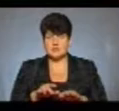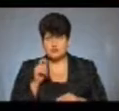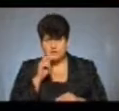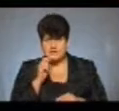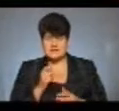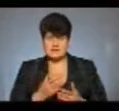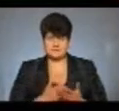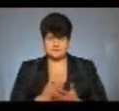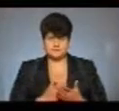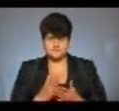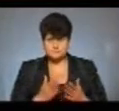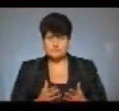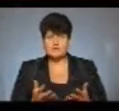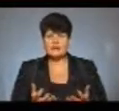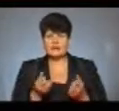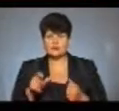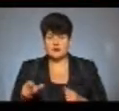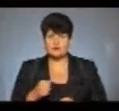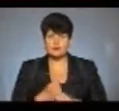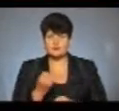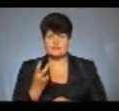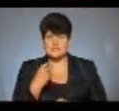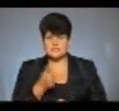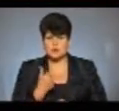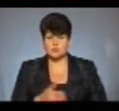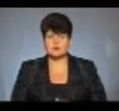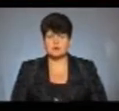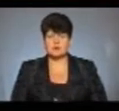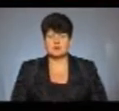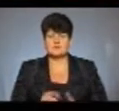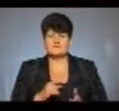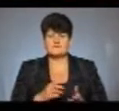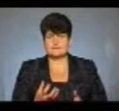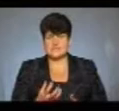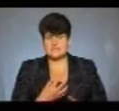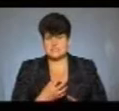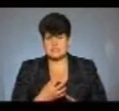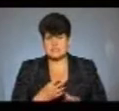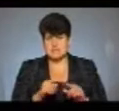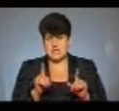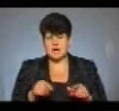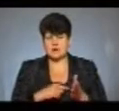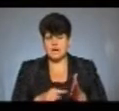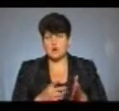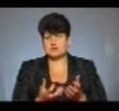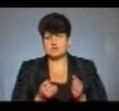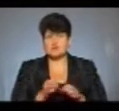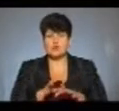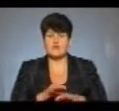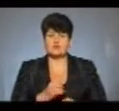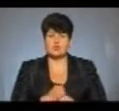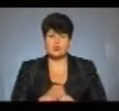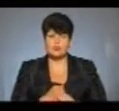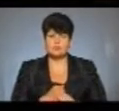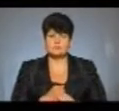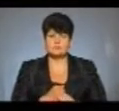у службі. Рятувальником він працює 12 років. Відзнака отримана за проведену роботу, як ви знаєте, в